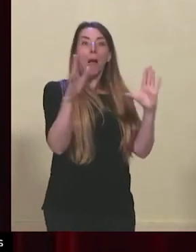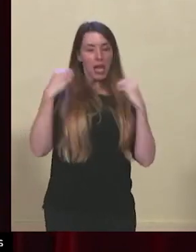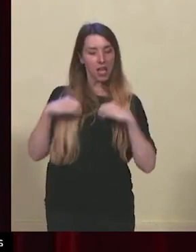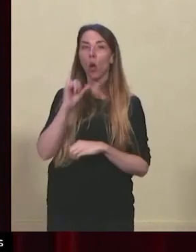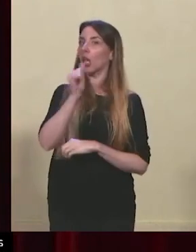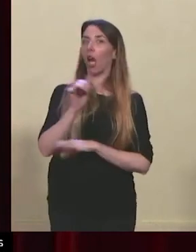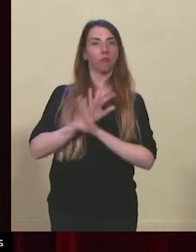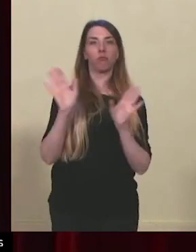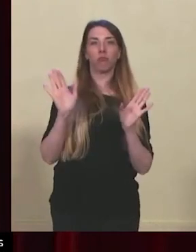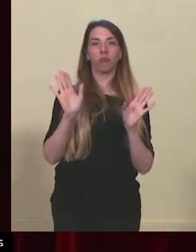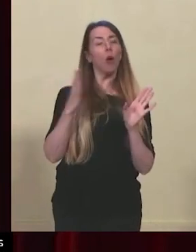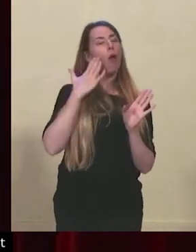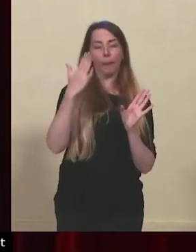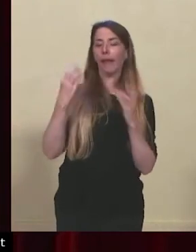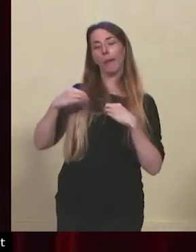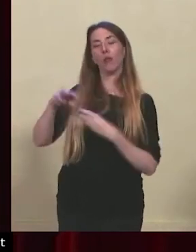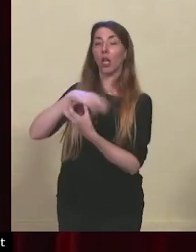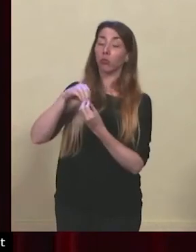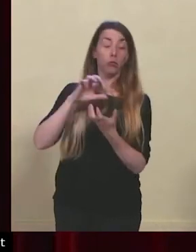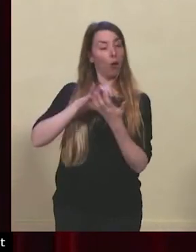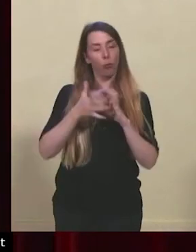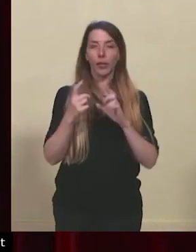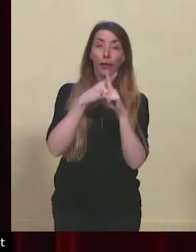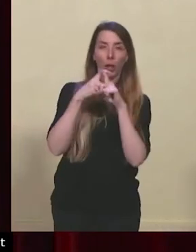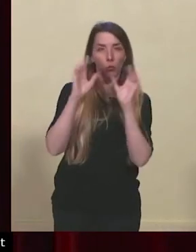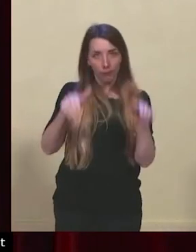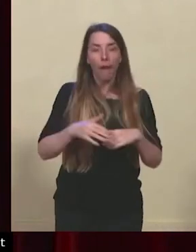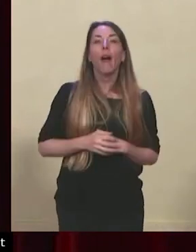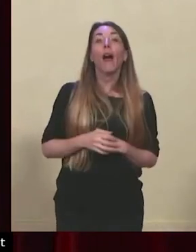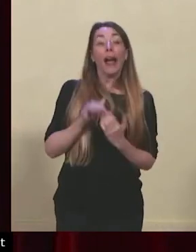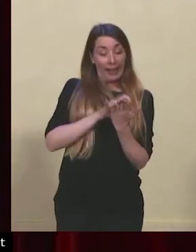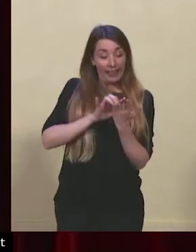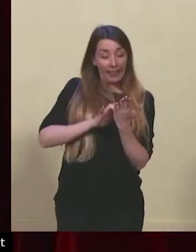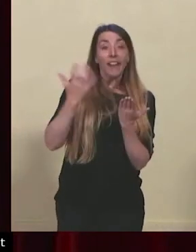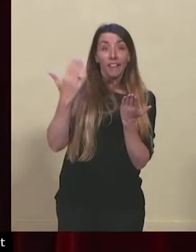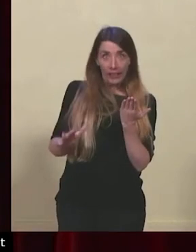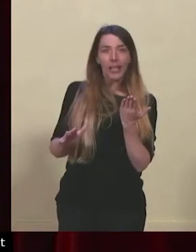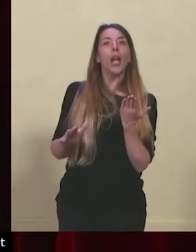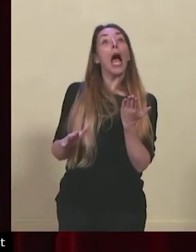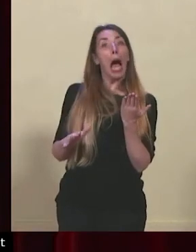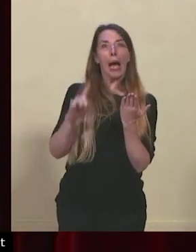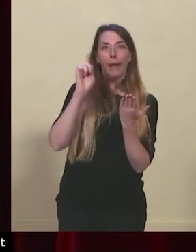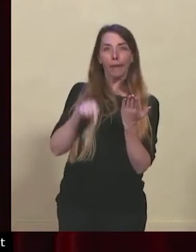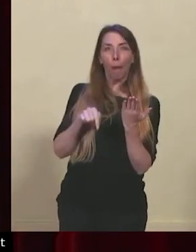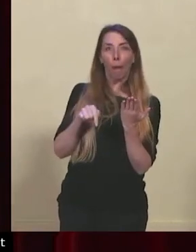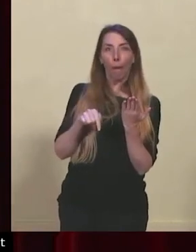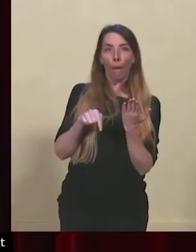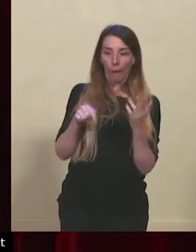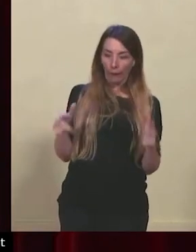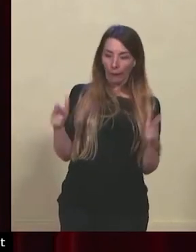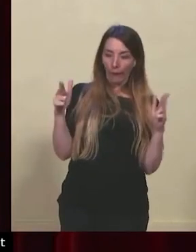sinon, c'est hyper compliqué à calculer. Voilà. Donc, en fait, on s'aperçoit qu'il faut... On revient 55 000 ans,